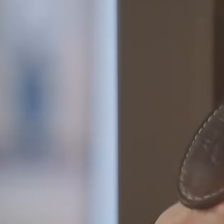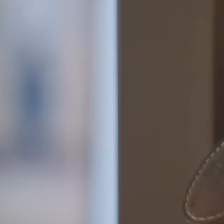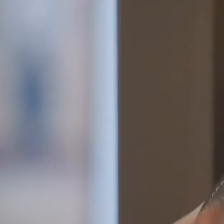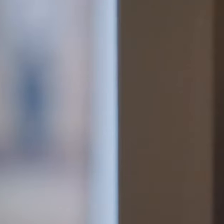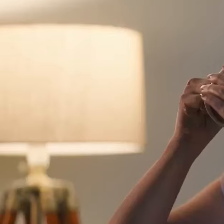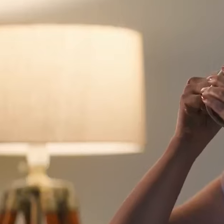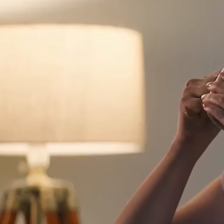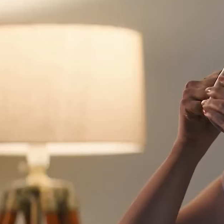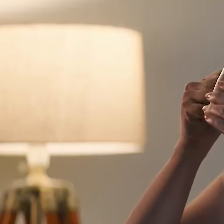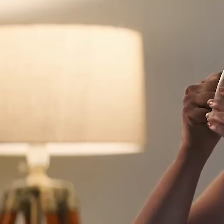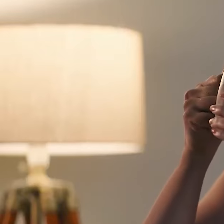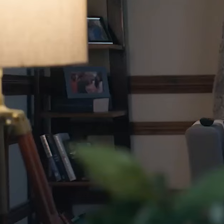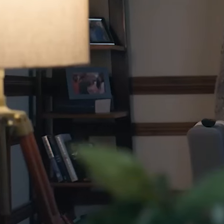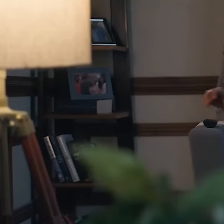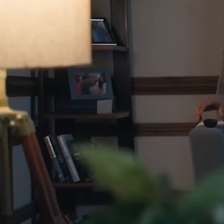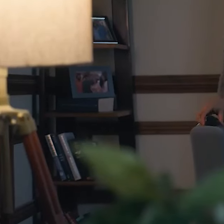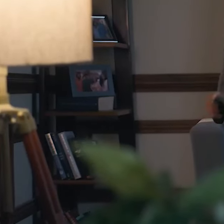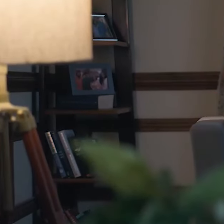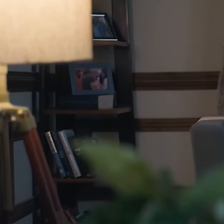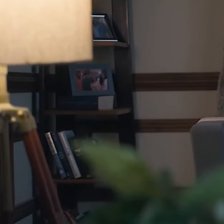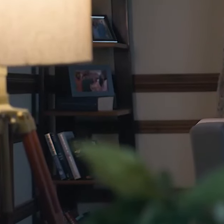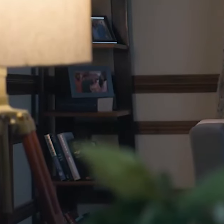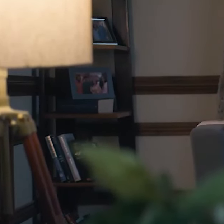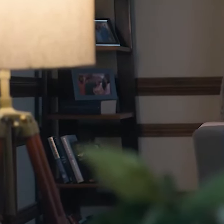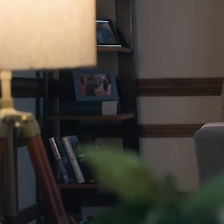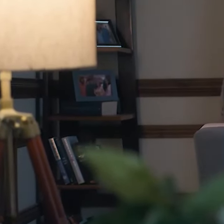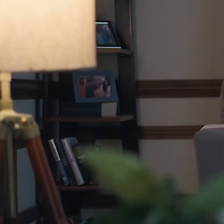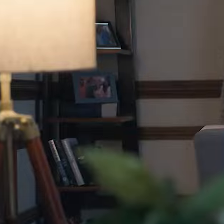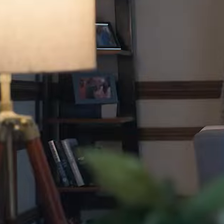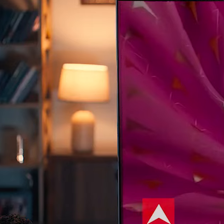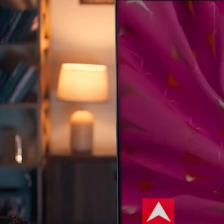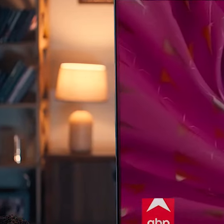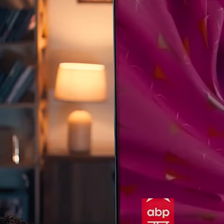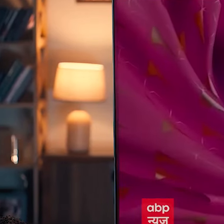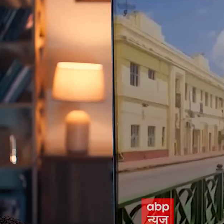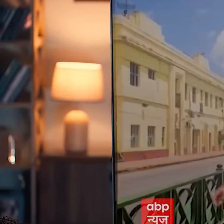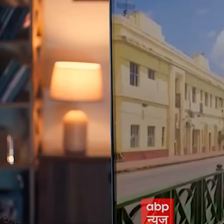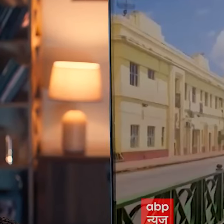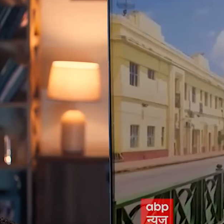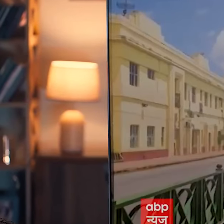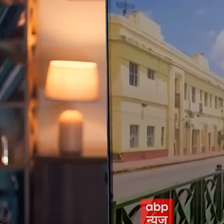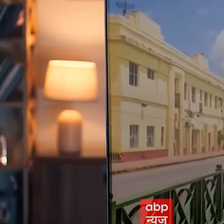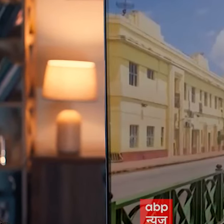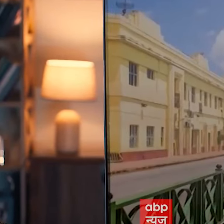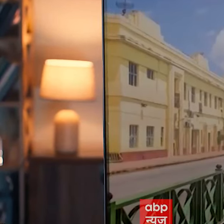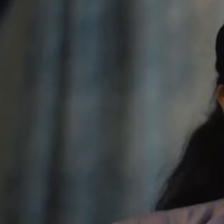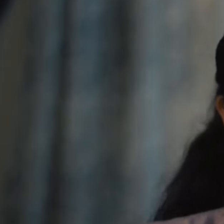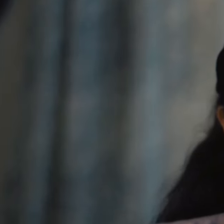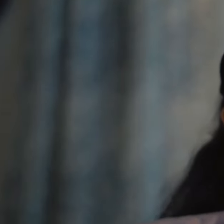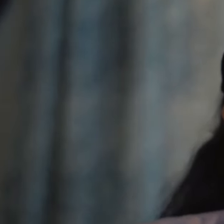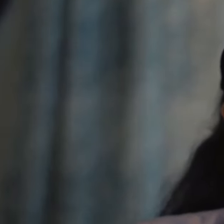बहू पूरे दिन ऑफिस की टेंशन हो जाए गन जब यह करें अपना फेवरेट शो फ्री टाइम पे